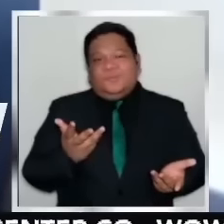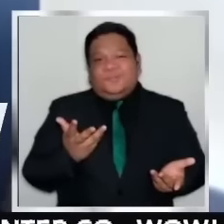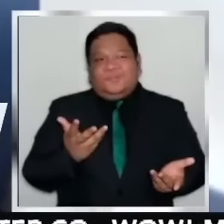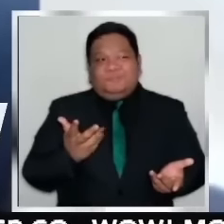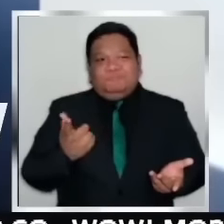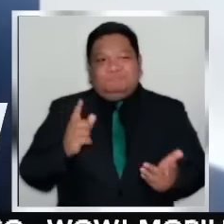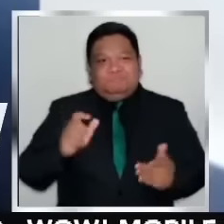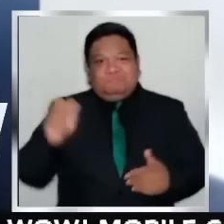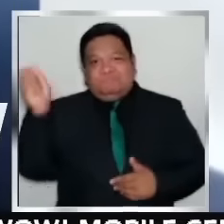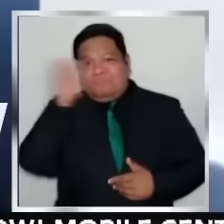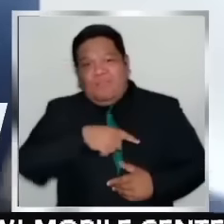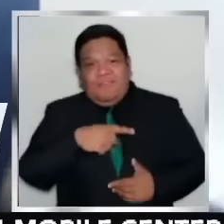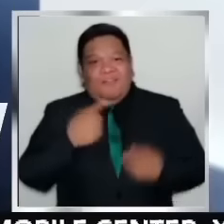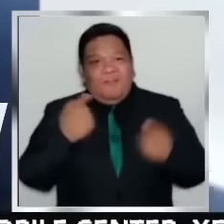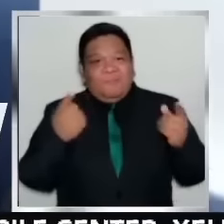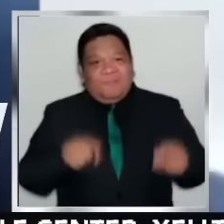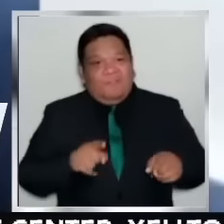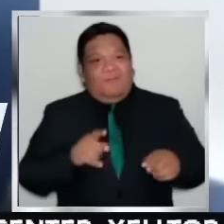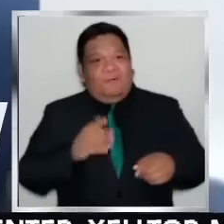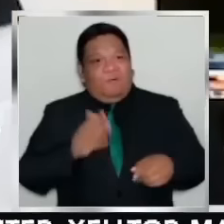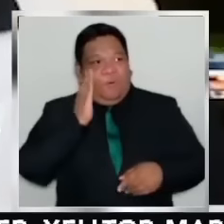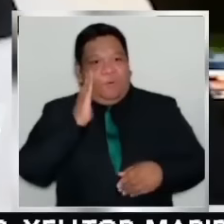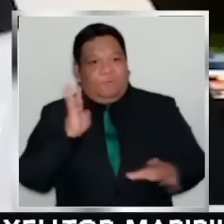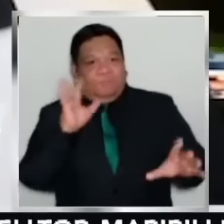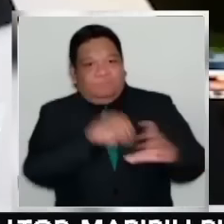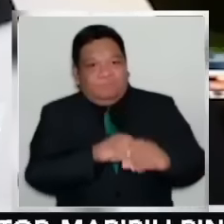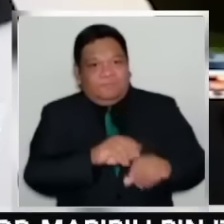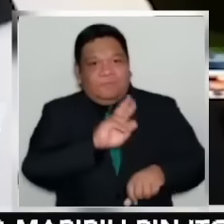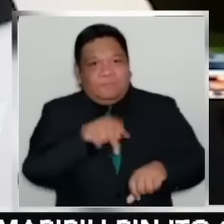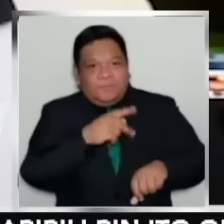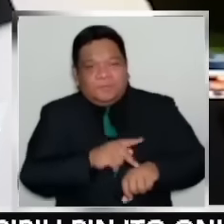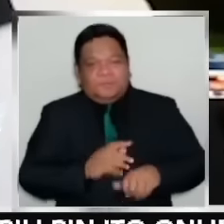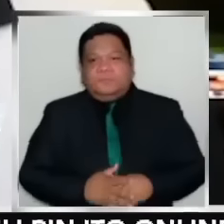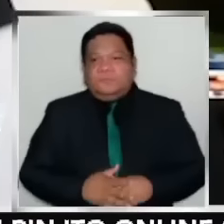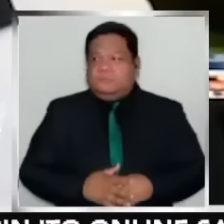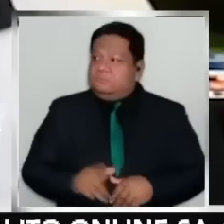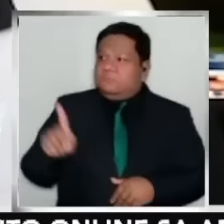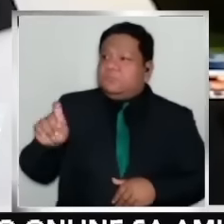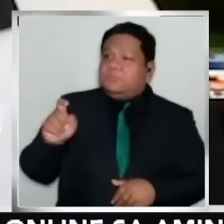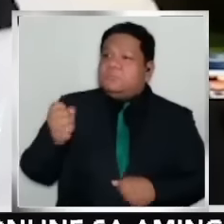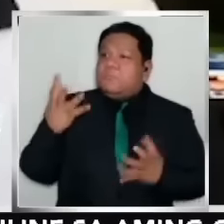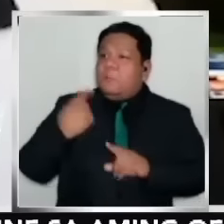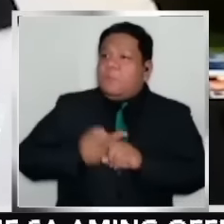biglaan lang din po nila nalaman na kasali yung Pilipinas. So ilang buwan nyo lang ba inaral ito?